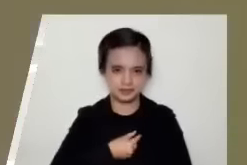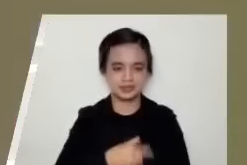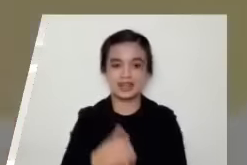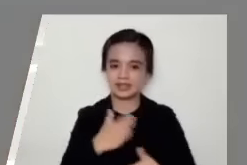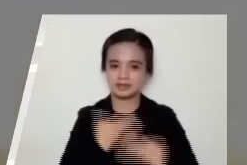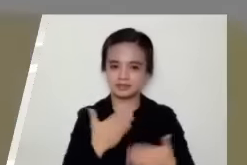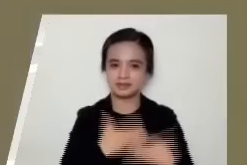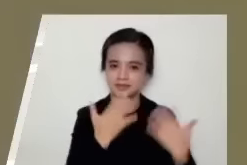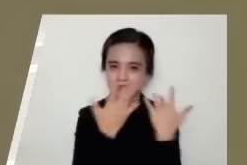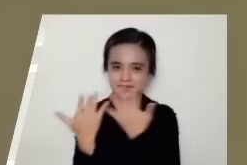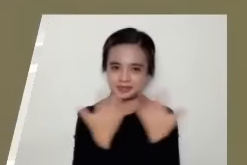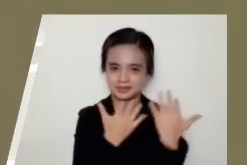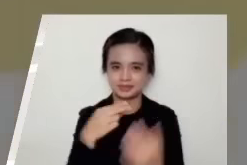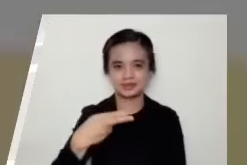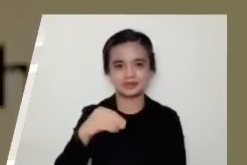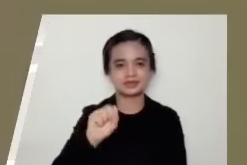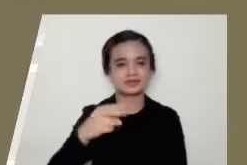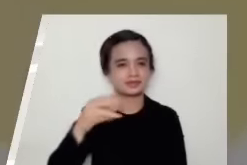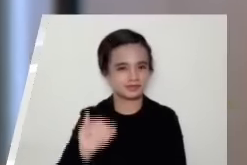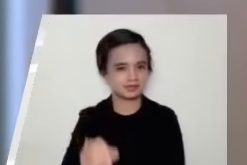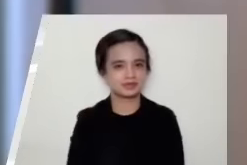Hoshi! Horanghe!